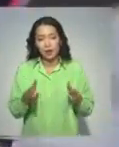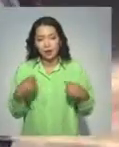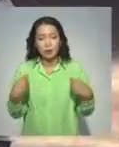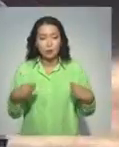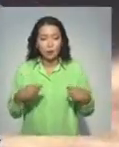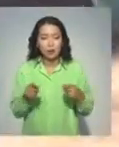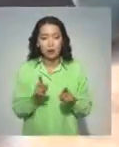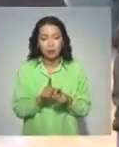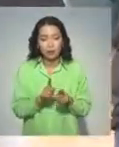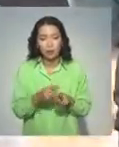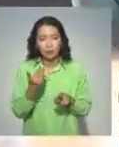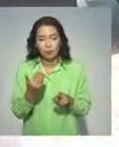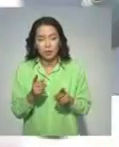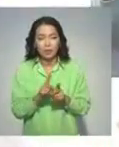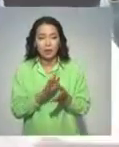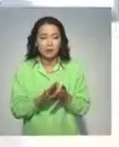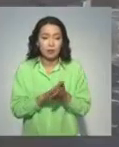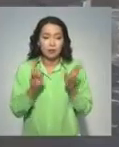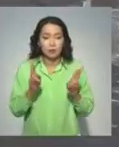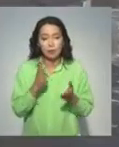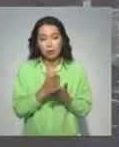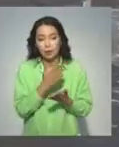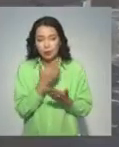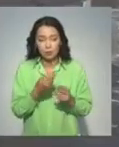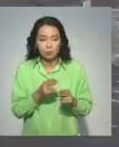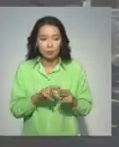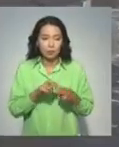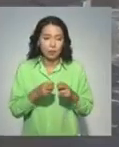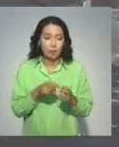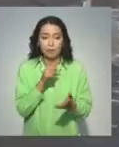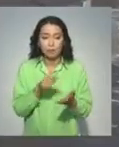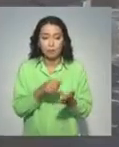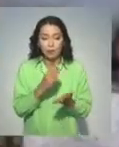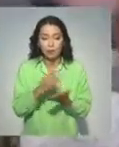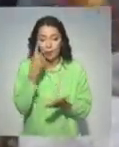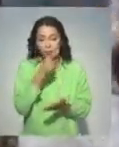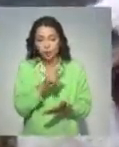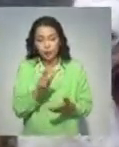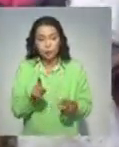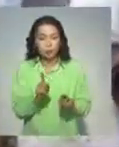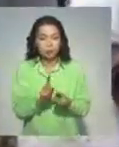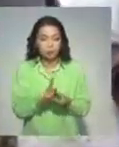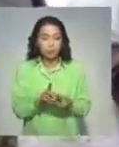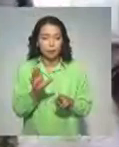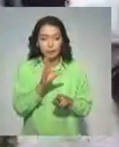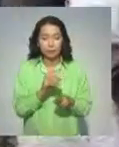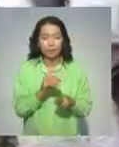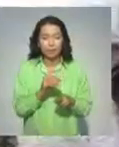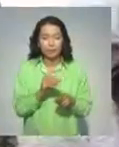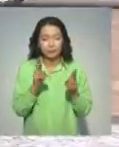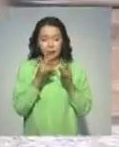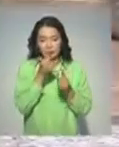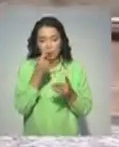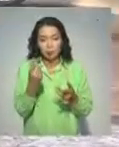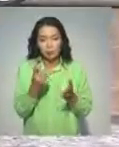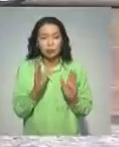тағам санитарлық талапқа сай ма деген орынды сұрақ туындайды. Сіз мамандары жеке тұлғаларды себепсіз тексере алмаймыз, дейді. Тек бір